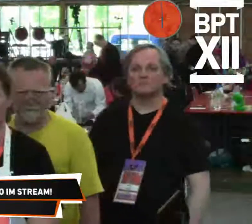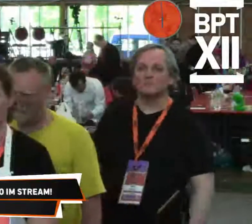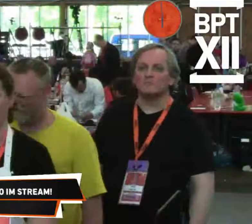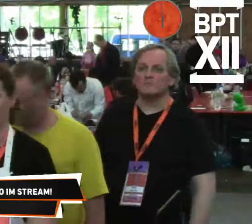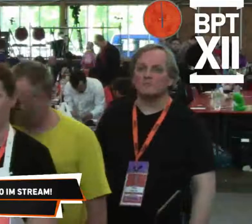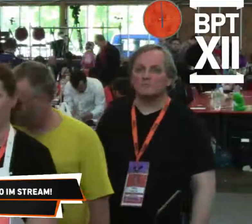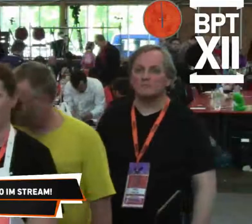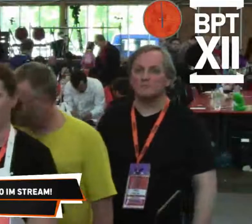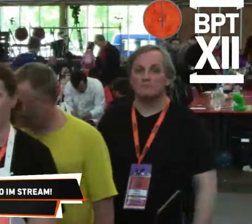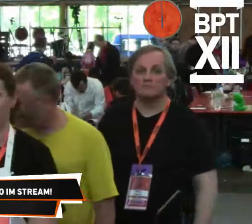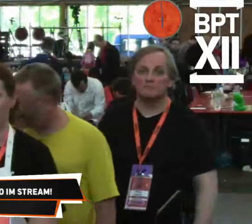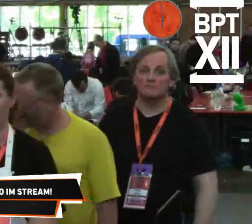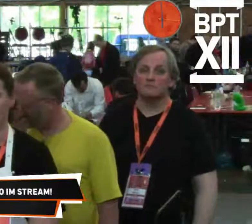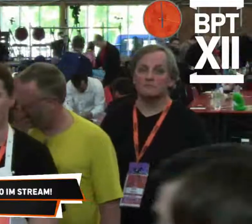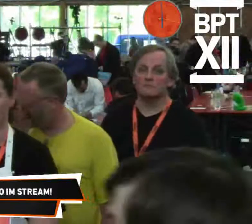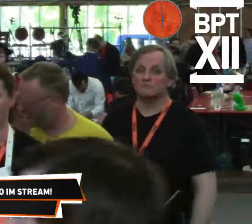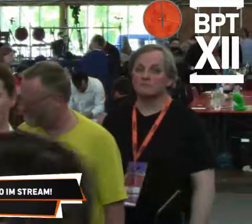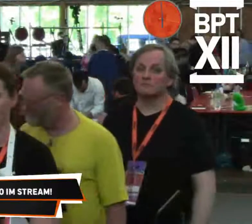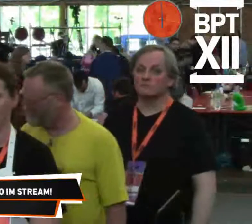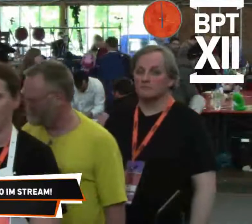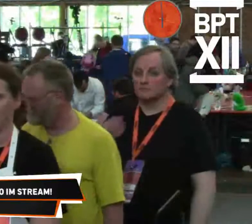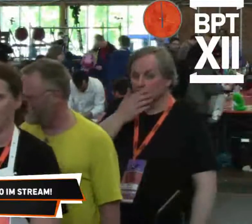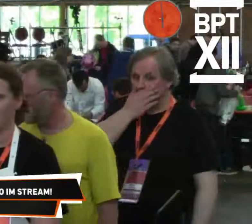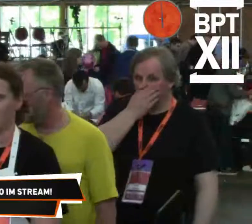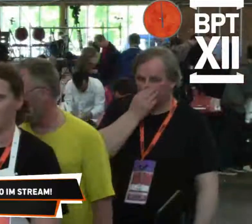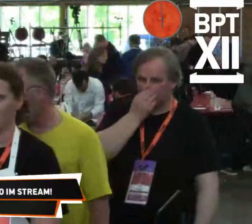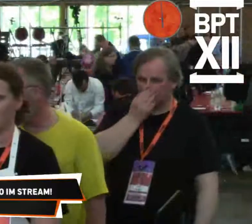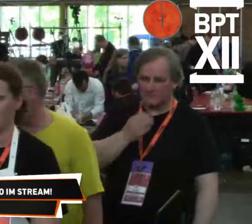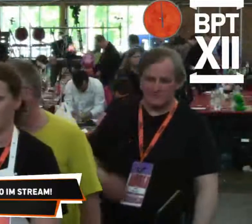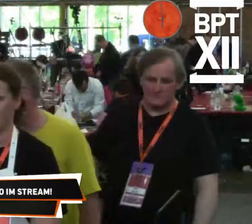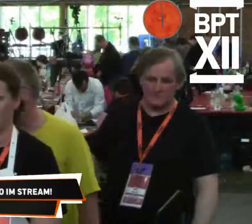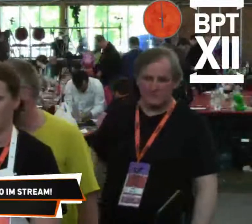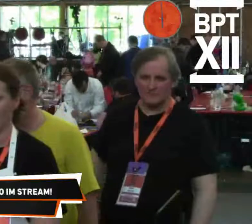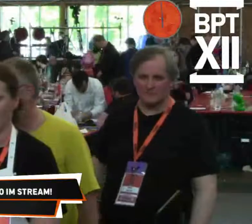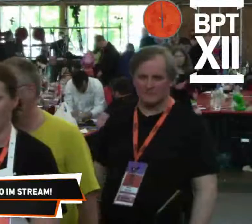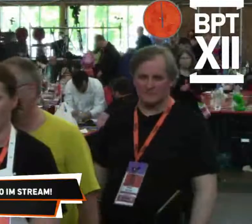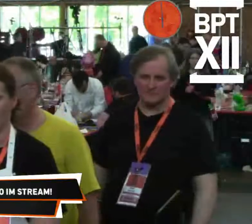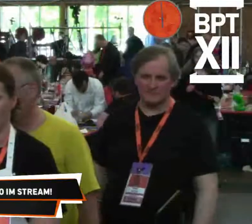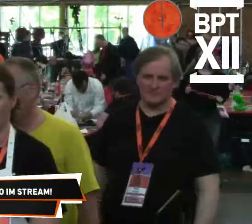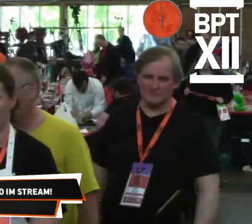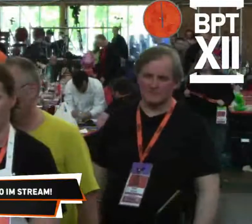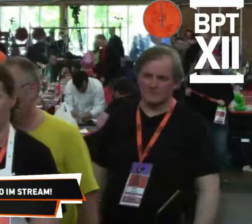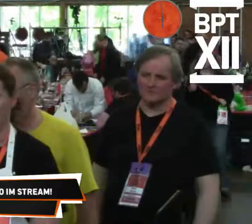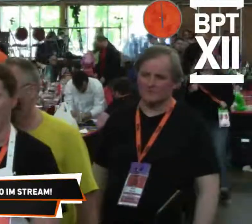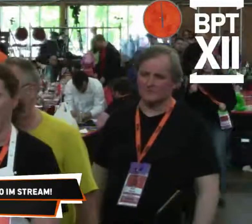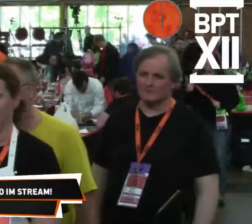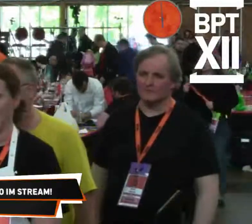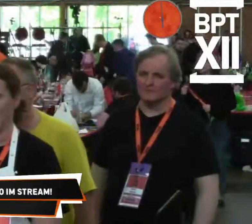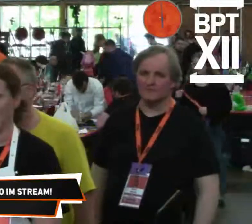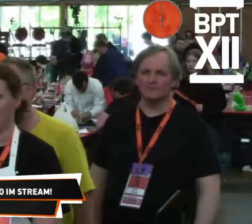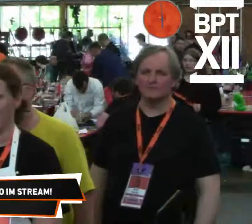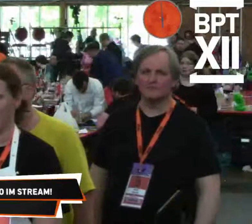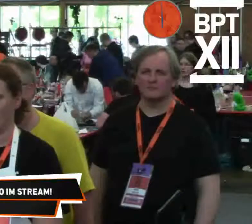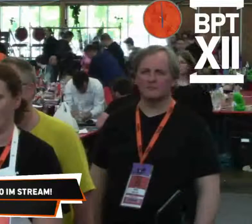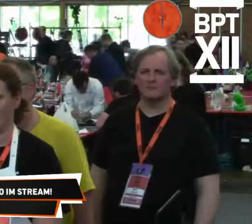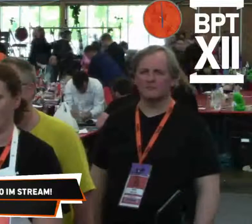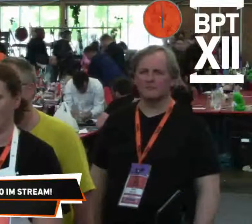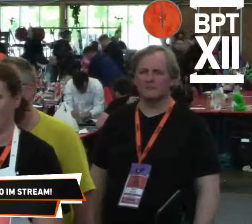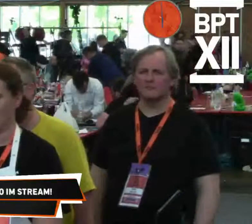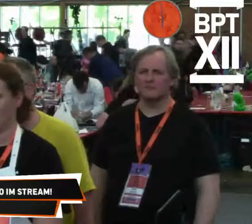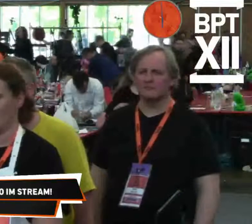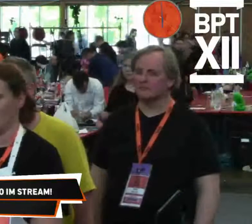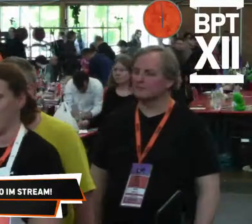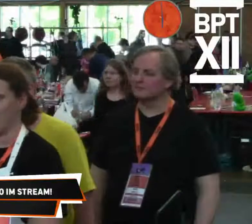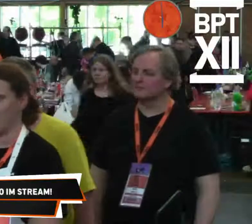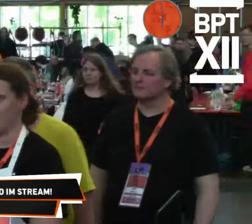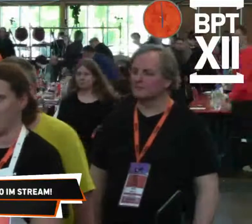eine Veranstaltung überlegt habt könnt ihr gern Catering braucht dann meldet uns Euch bei uns irgendwie so das nächste Mal findet ihr uns